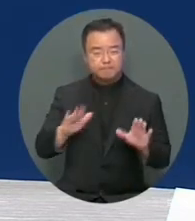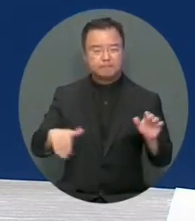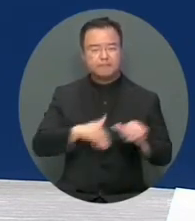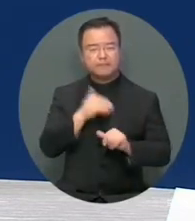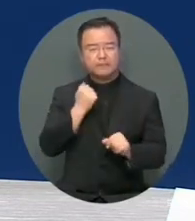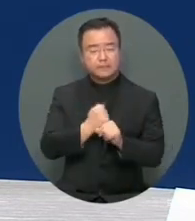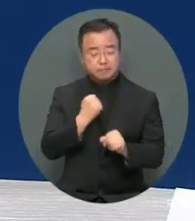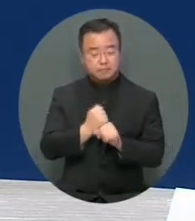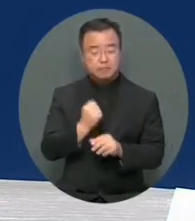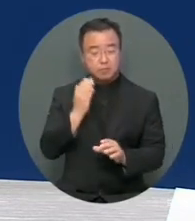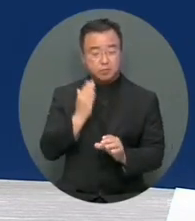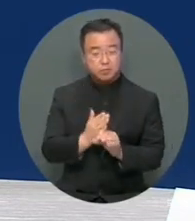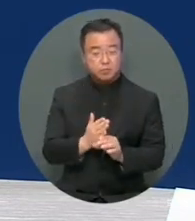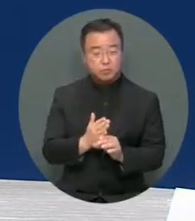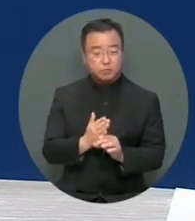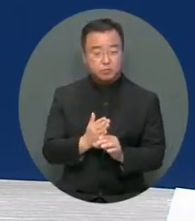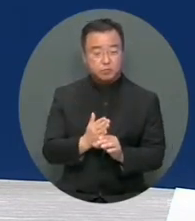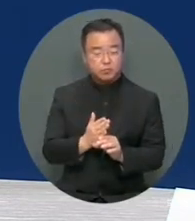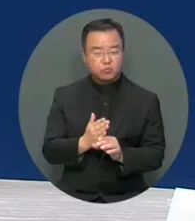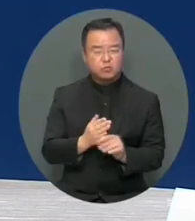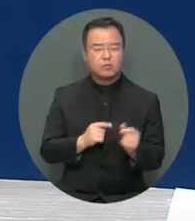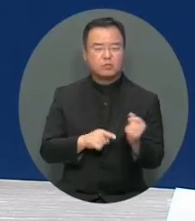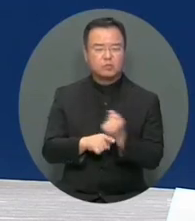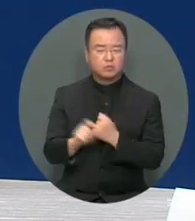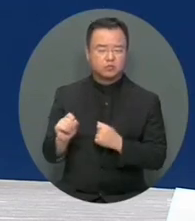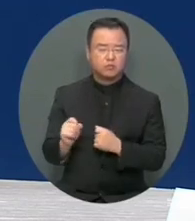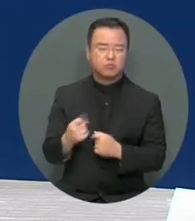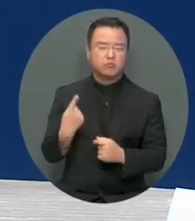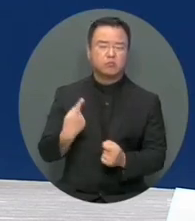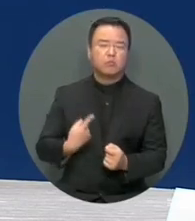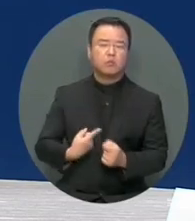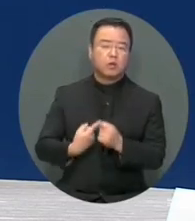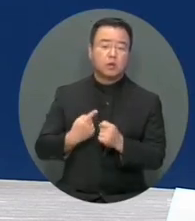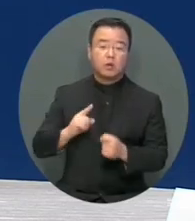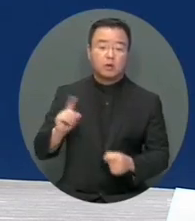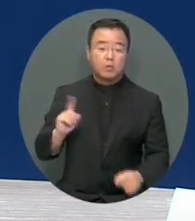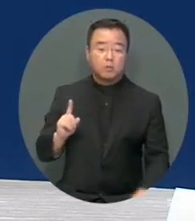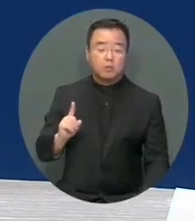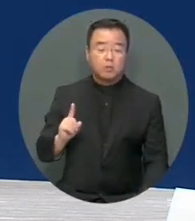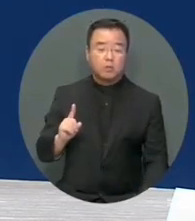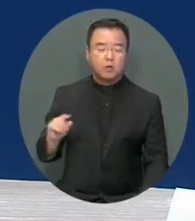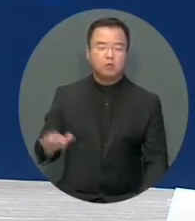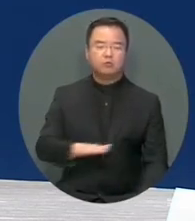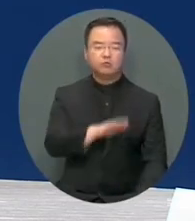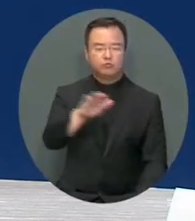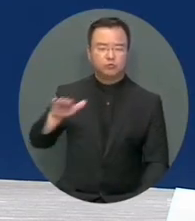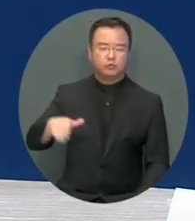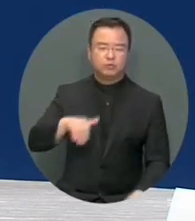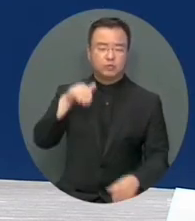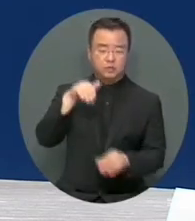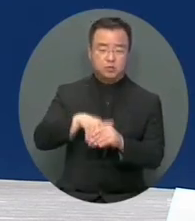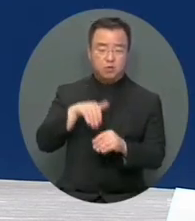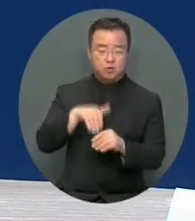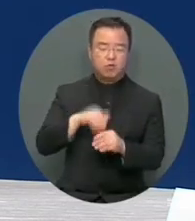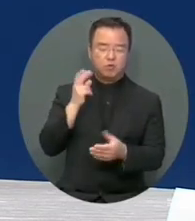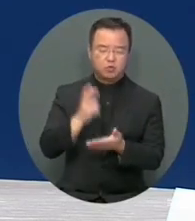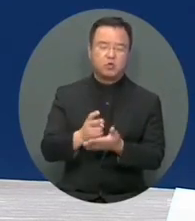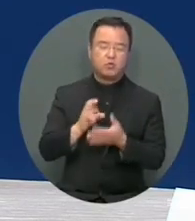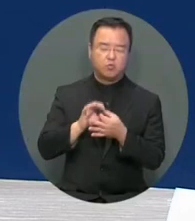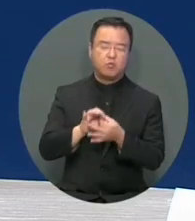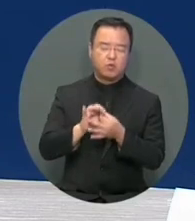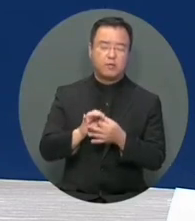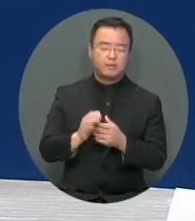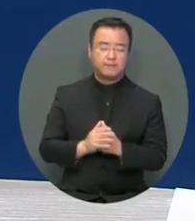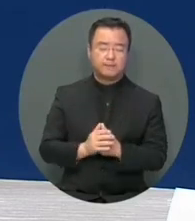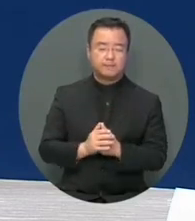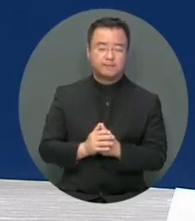만들어내는 가장 큰 원인은 모두 발언에서 말씀드린 것처럼 우리 선거제도에 있다고 생각합니다.